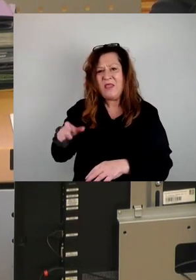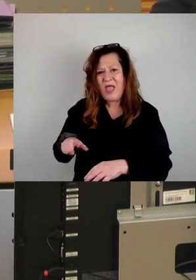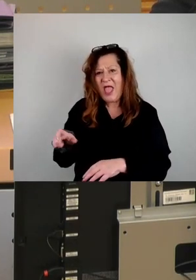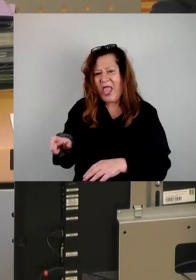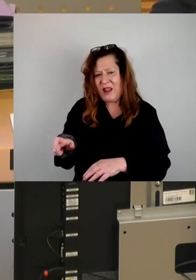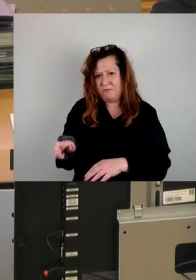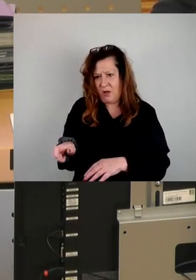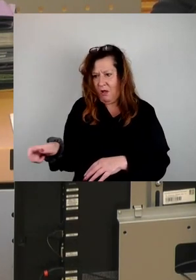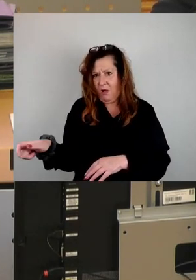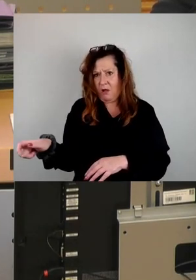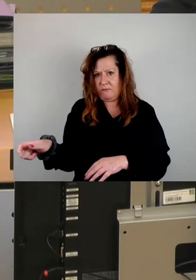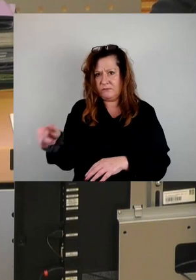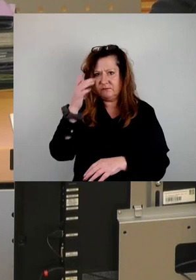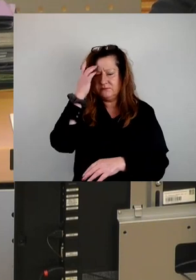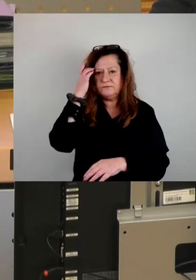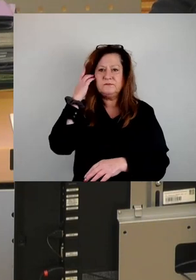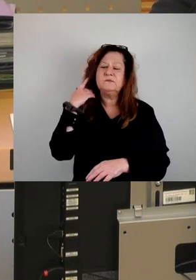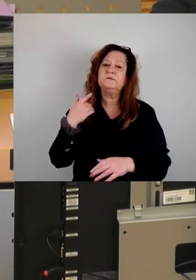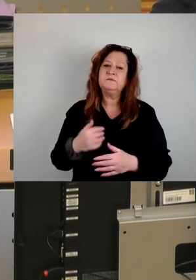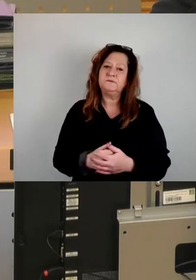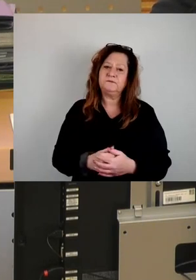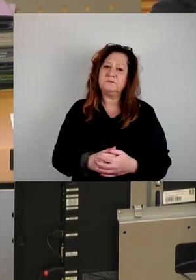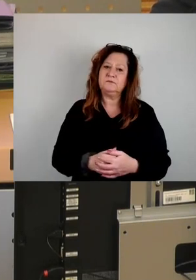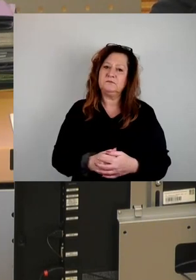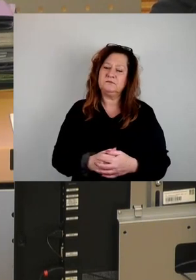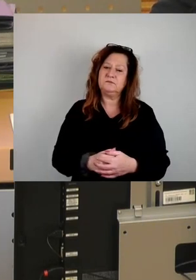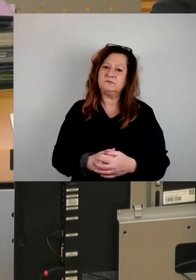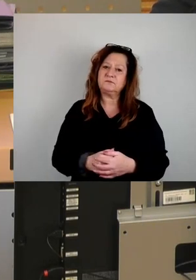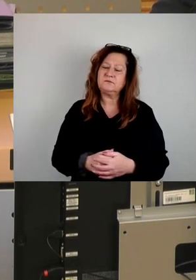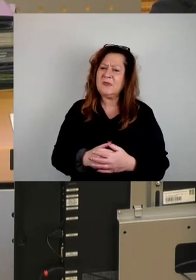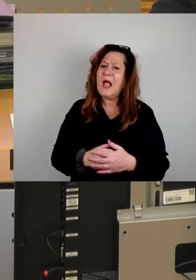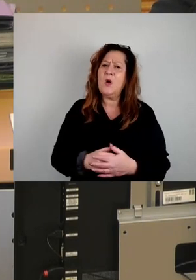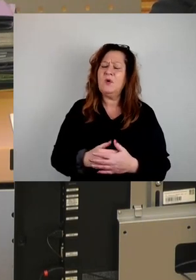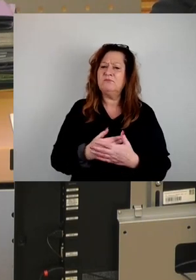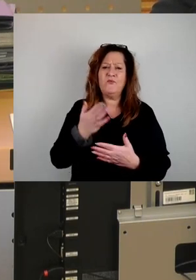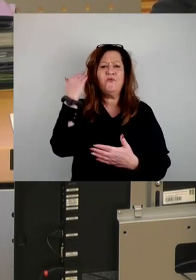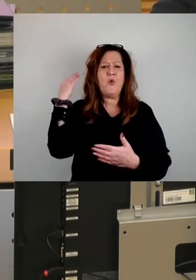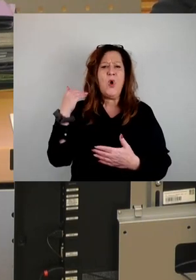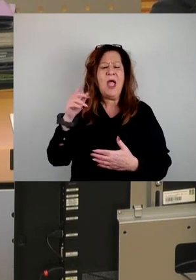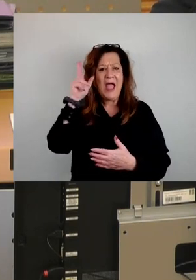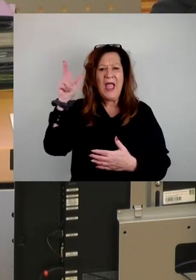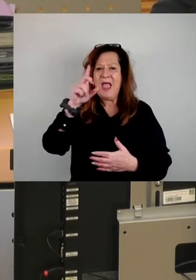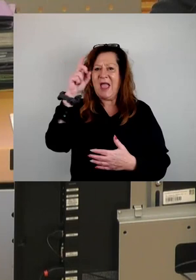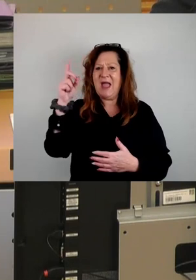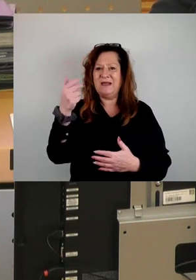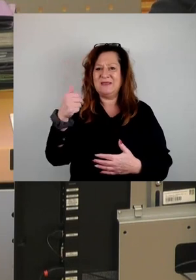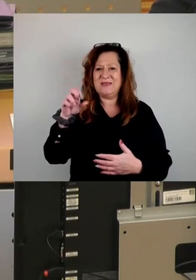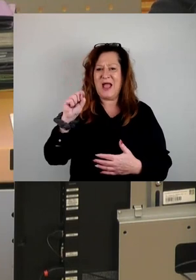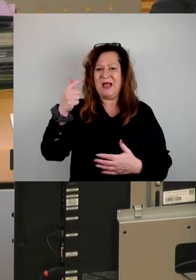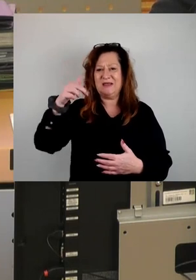Vielleicht würde ich alles nochmal darauf eingehen, auf das, was Holger Zastrow gesagt hat. Natürlich, ich gönne es jedem, der ein